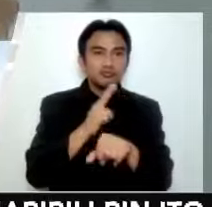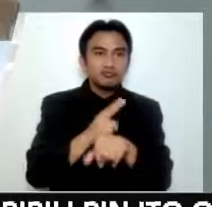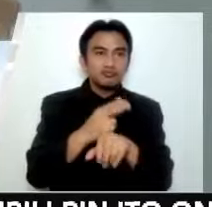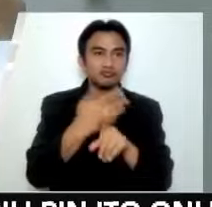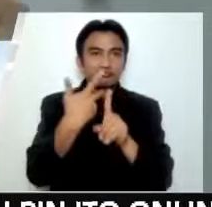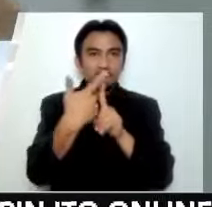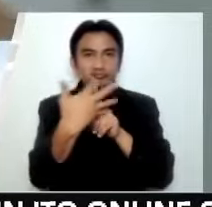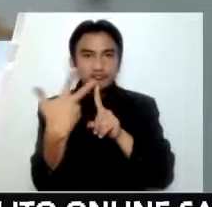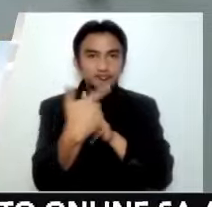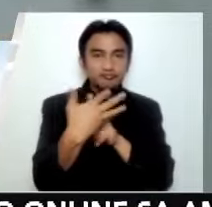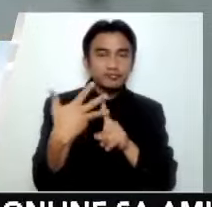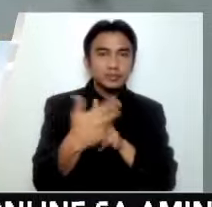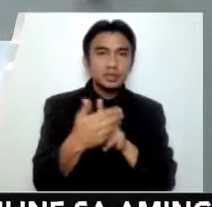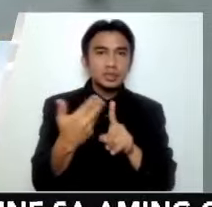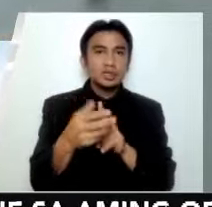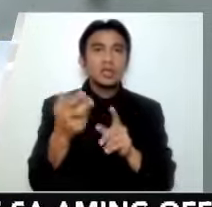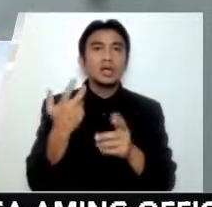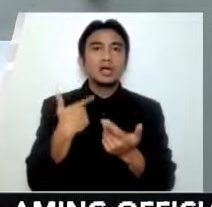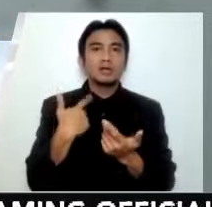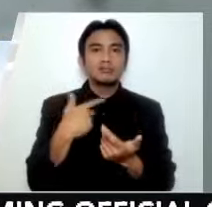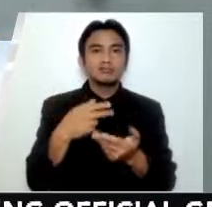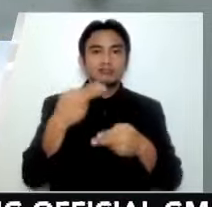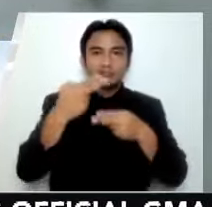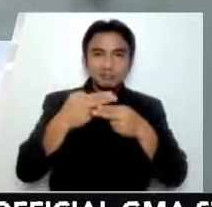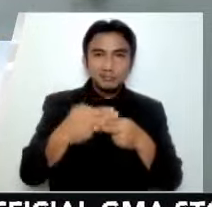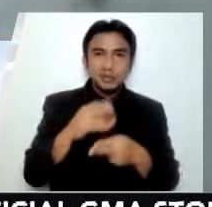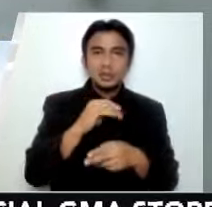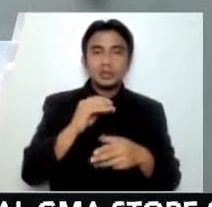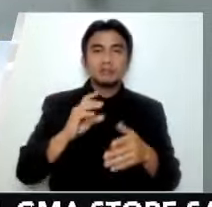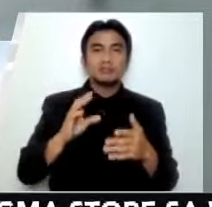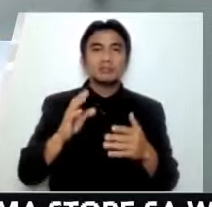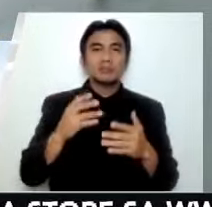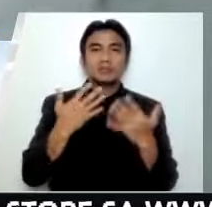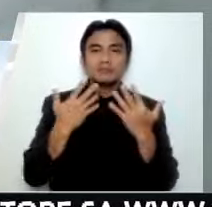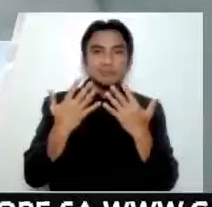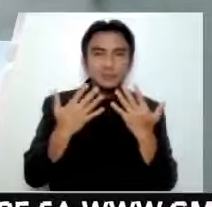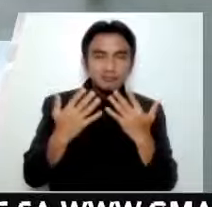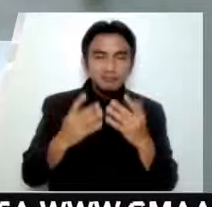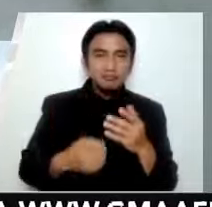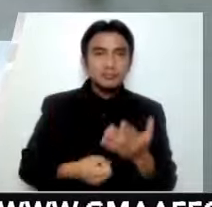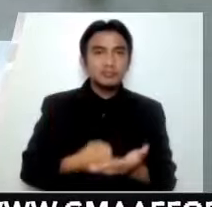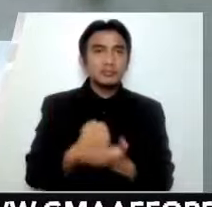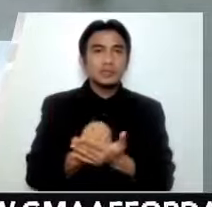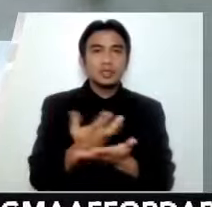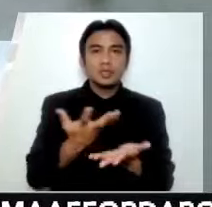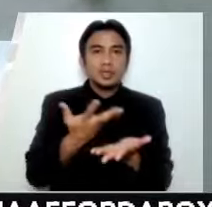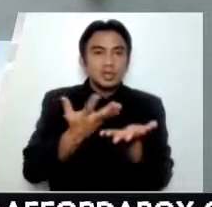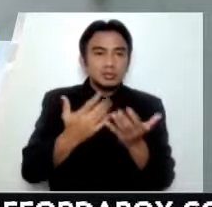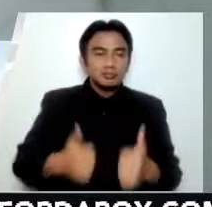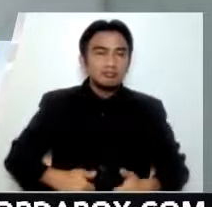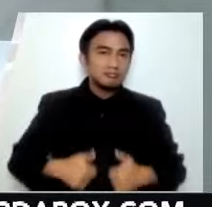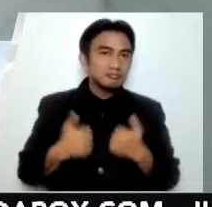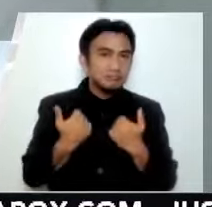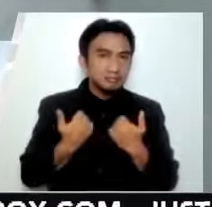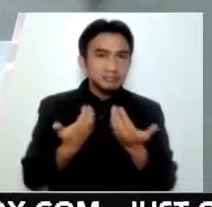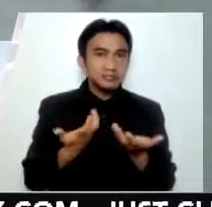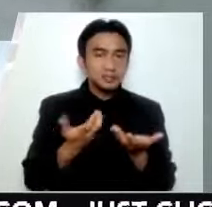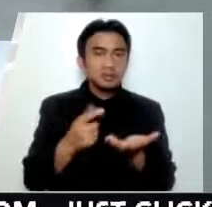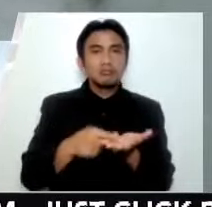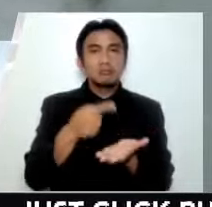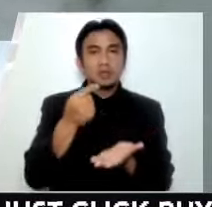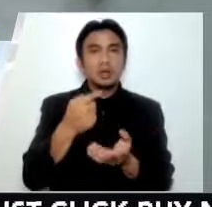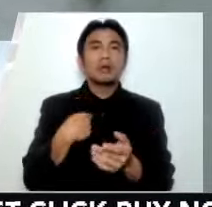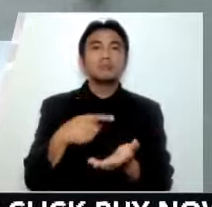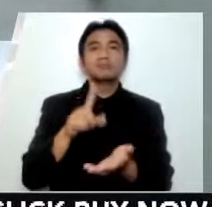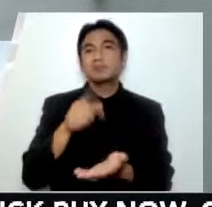on July 12, 1986, pinanganak sa Tarlac. Bayaran kita ng 20 mil,